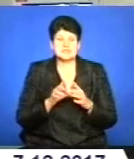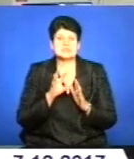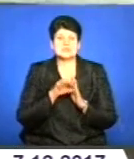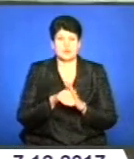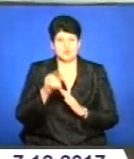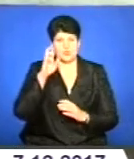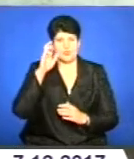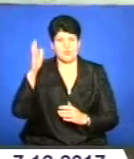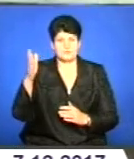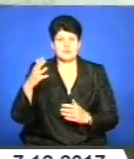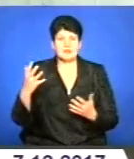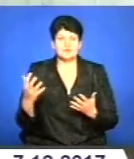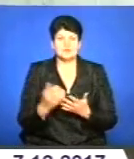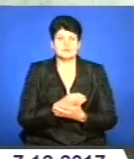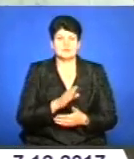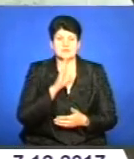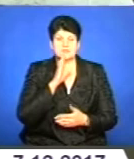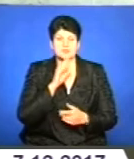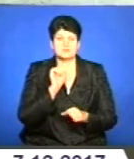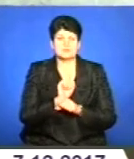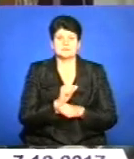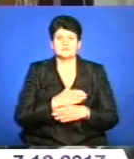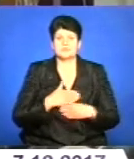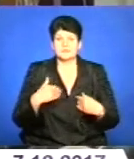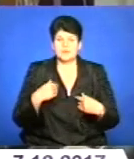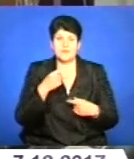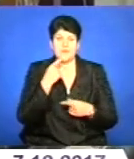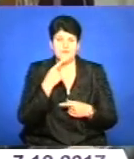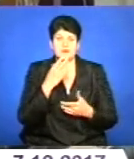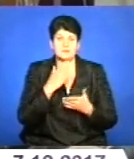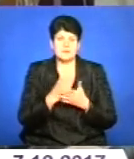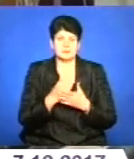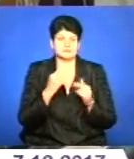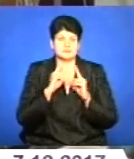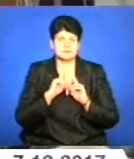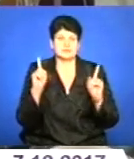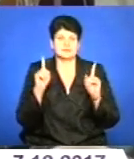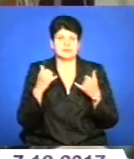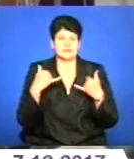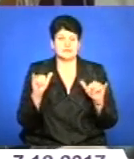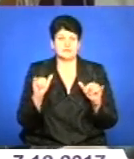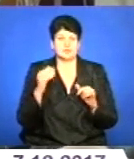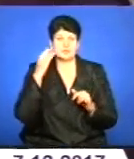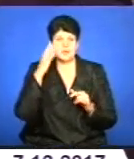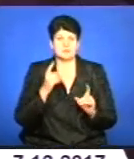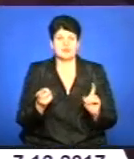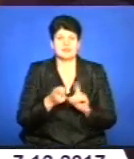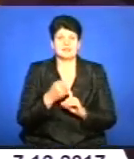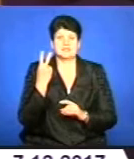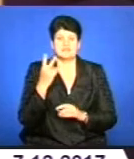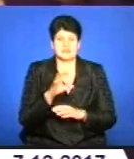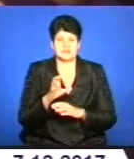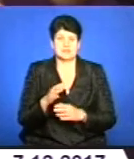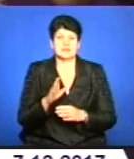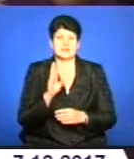Богом. На досягнутому школярка зупинятися не планує. Каже, має незвичну мрію – поєднати два свої улюблені заняття. Ксенія